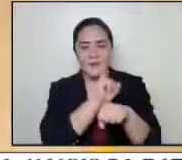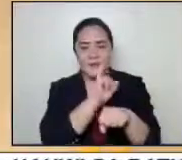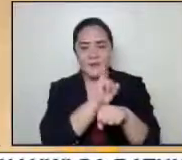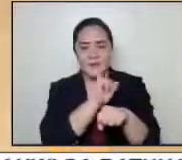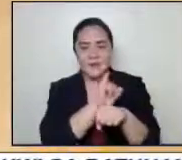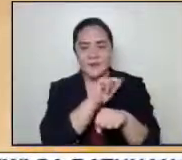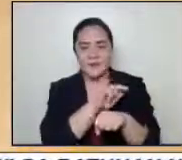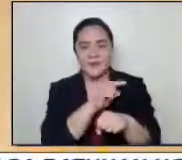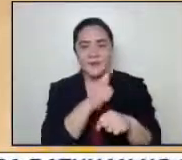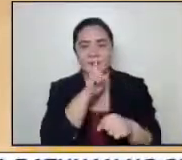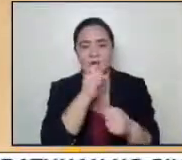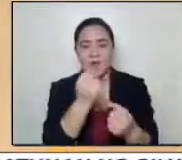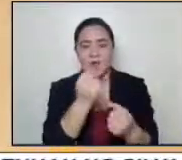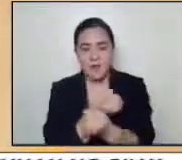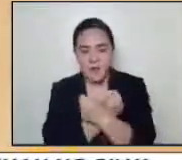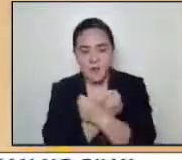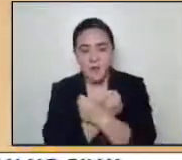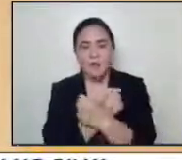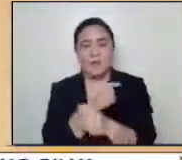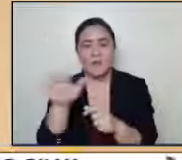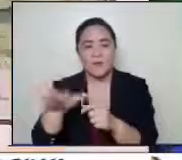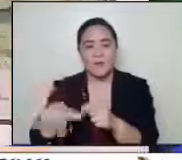pagmamahal para sa kanyang pamilya.